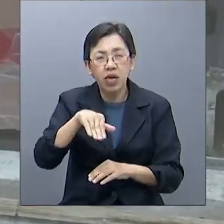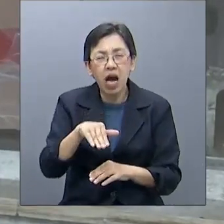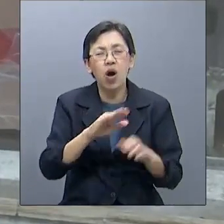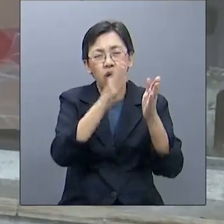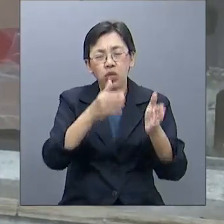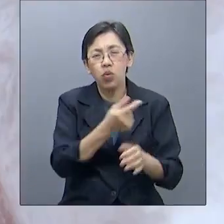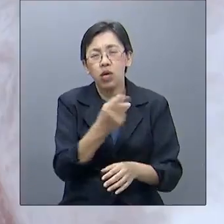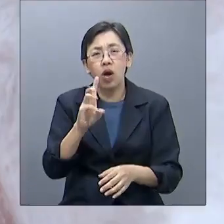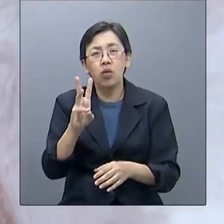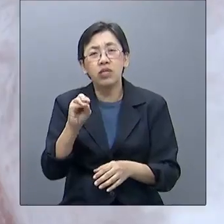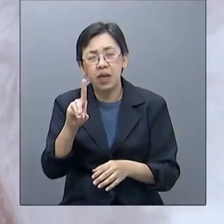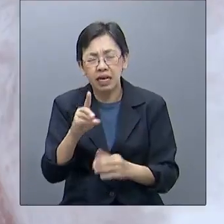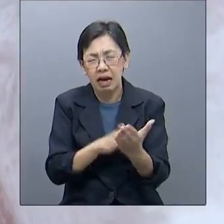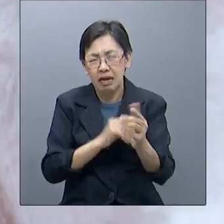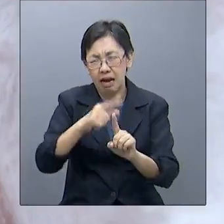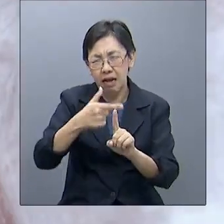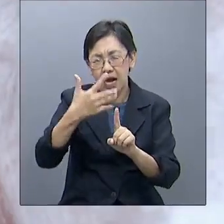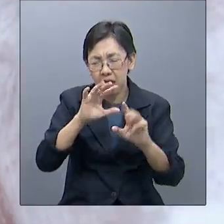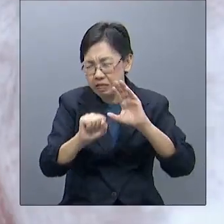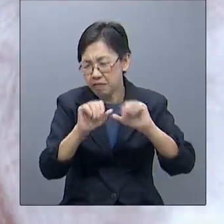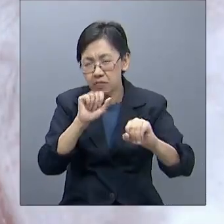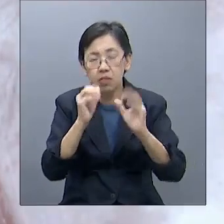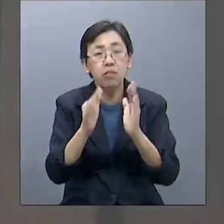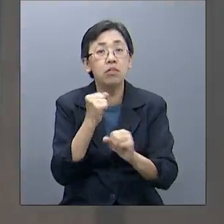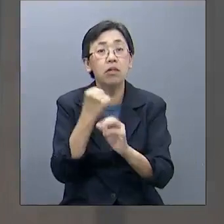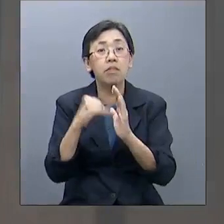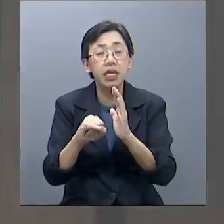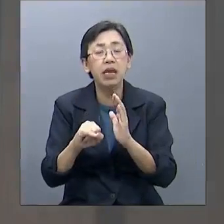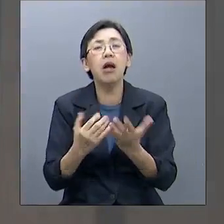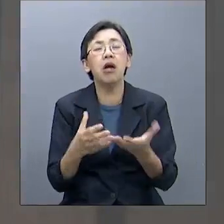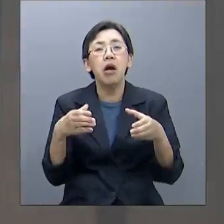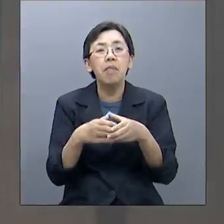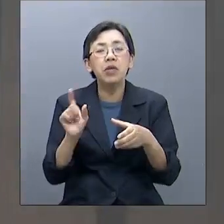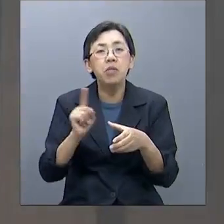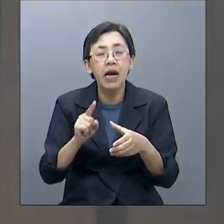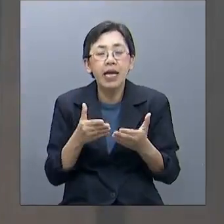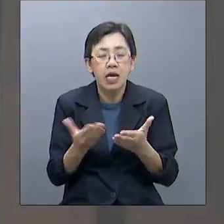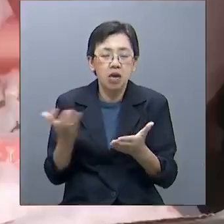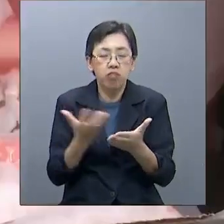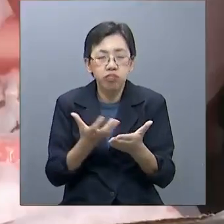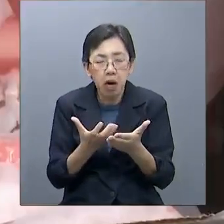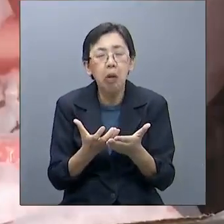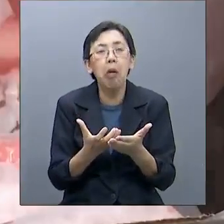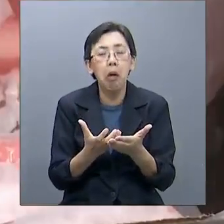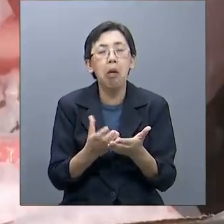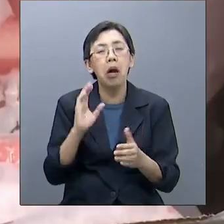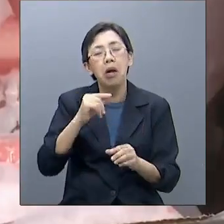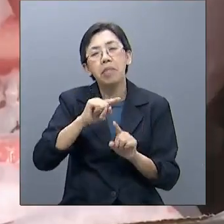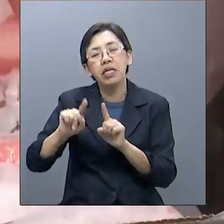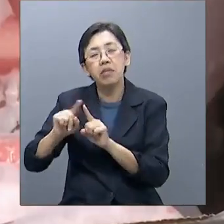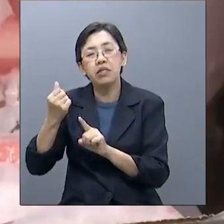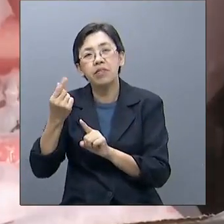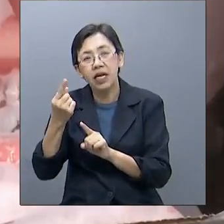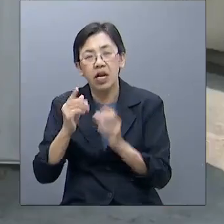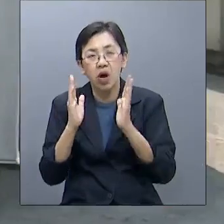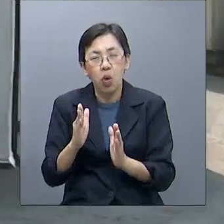ช้ปฏิบัติการนานกว่า5เดือนในการจับกุมผู้ต้องหาที่เป็นกลุ่มชิปปิ้งไปแล้ว11รายได้กลุ่มนายทุนมาอีก2ร